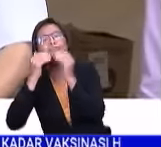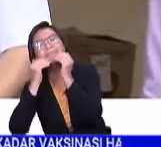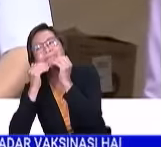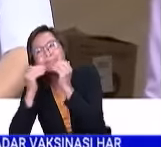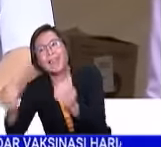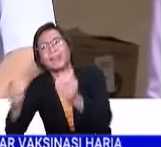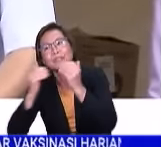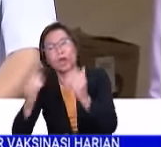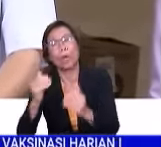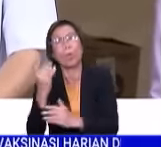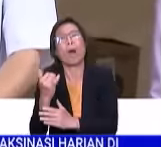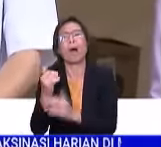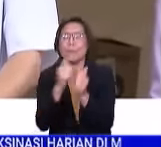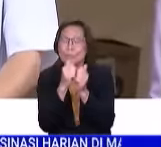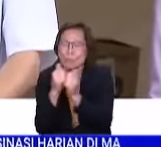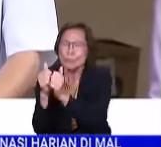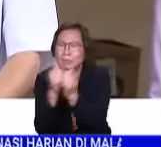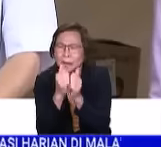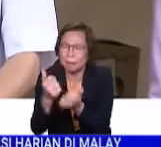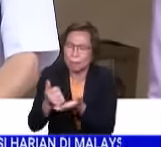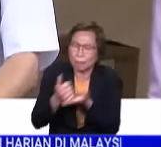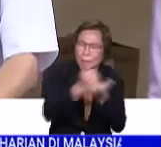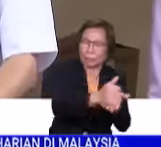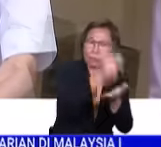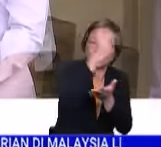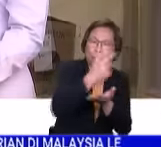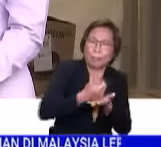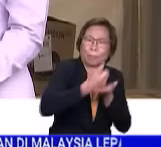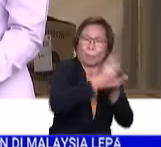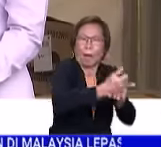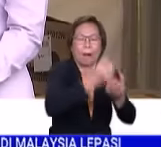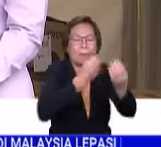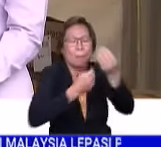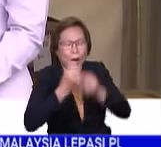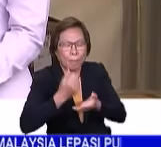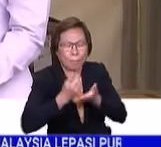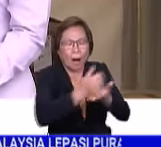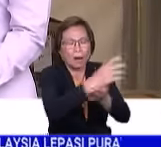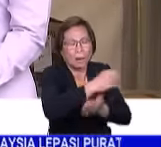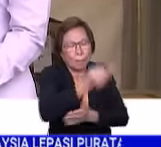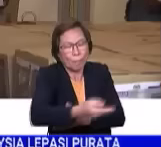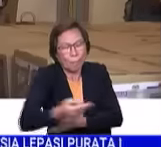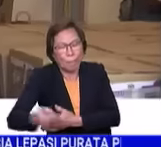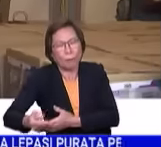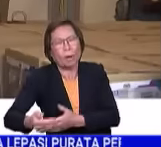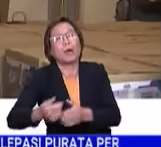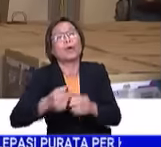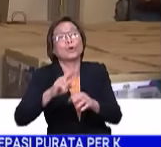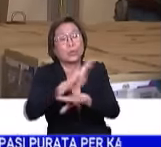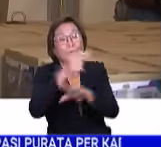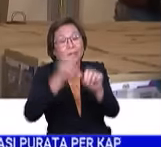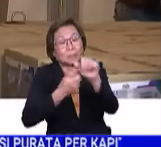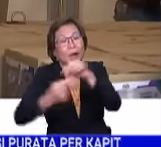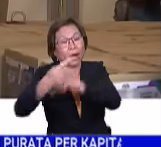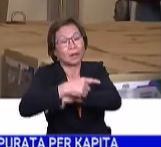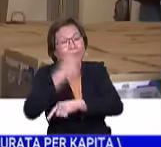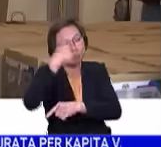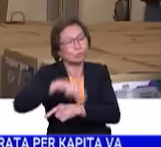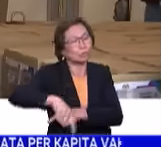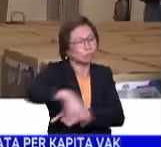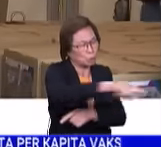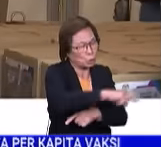NGO yang turut sama membantu kerajaan menyalurkan bantuan makanan dan barangan keperluan harian kepada mereka yang